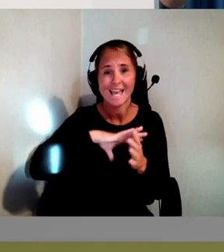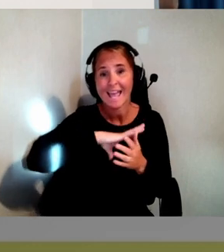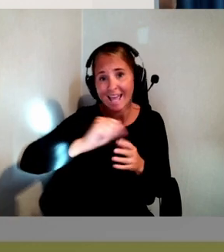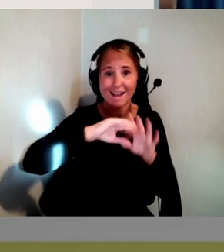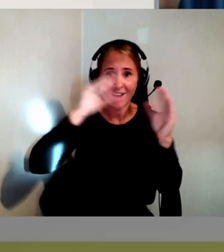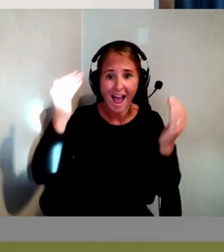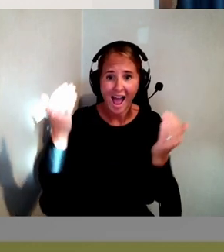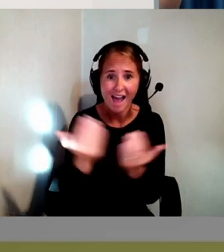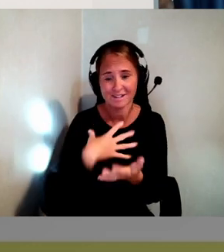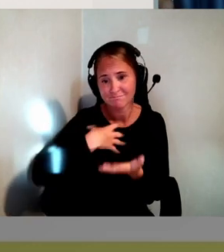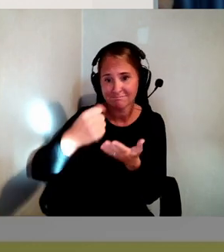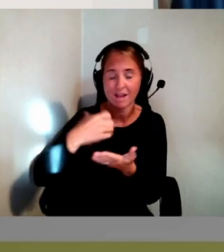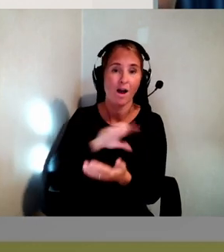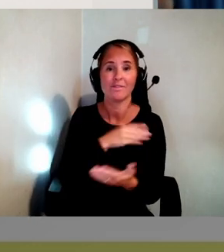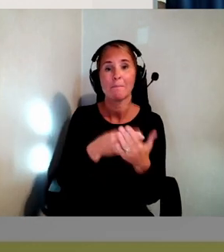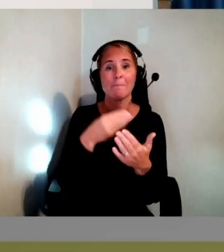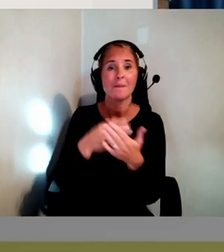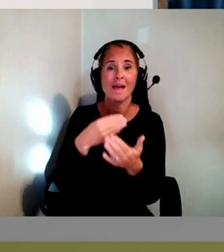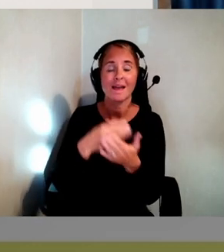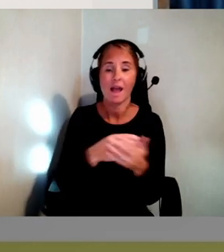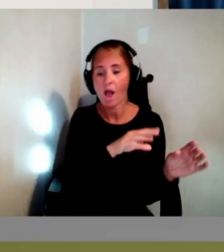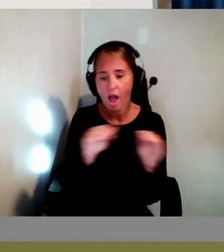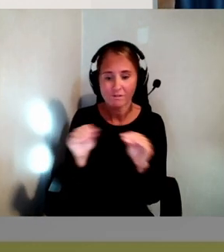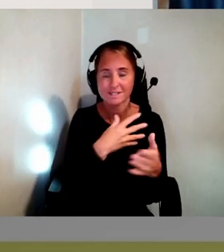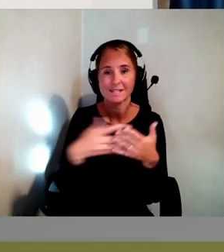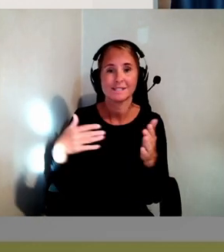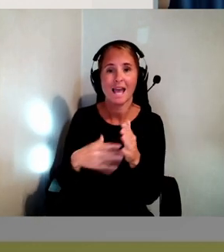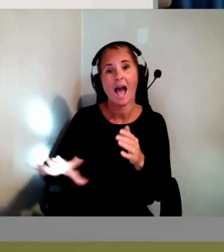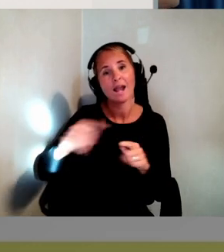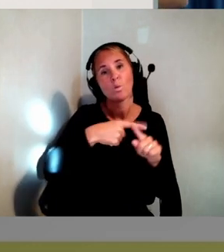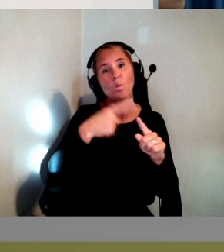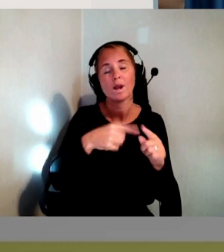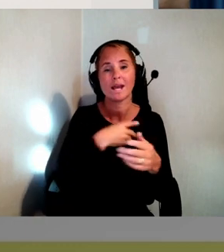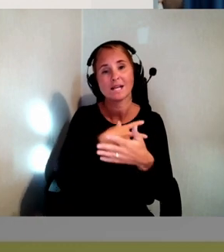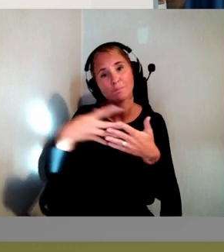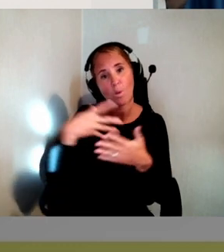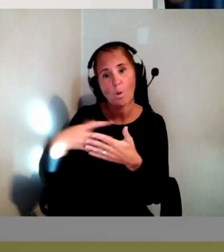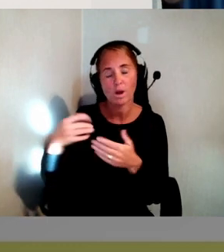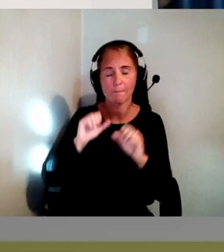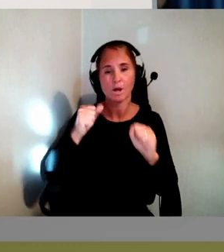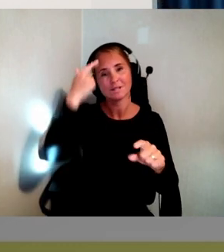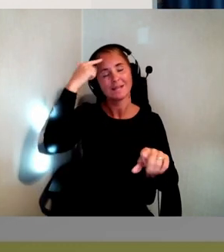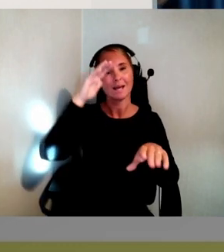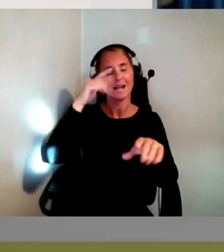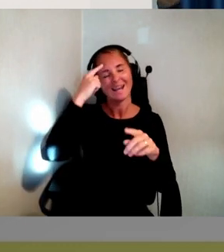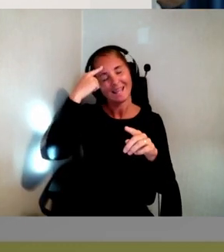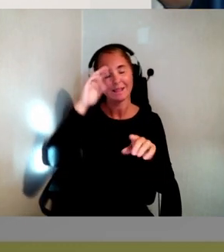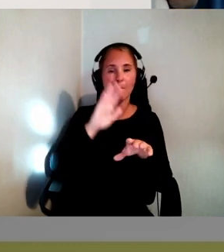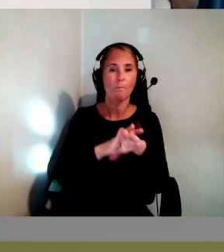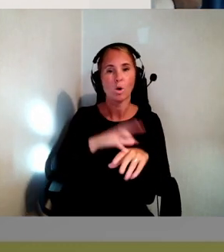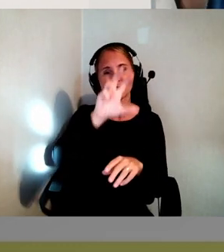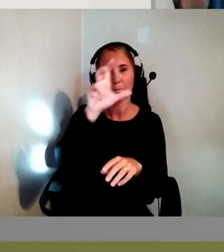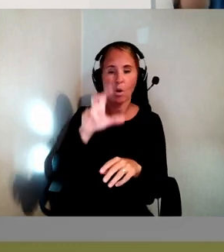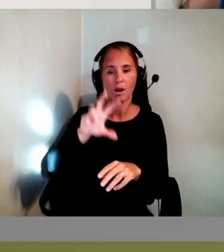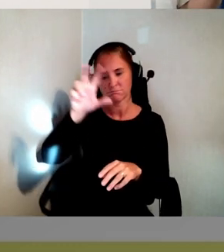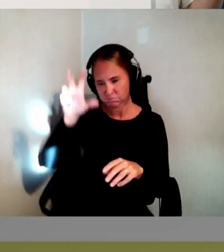liksom översätta texter till alla språk och måste förlita sig på symboler och ikoner eh symboler och